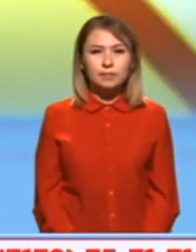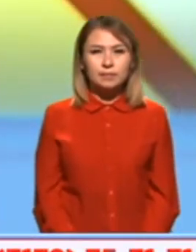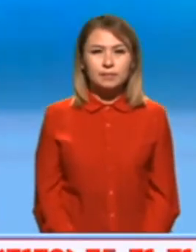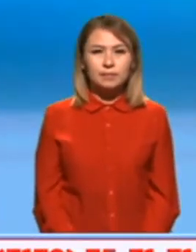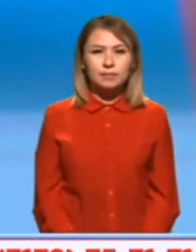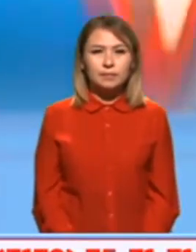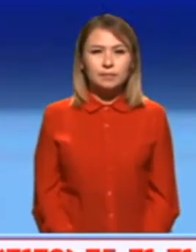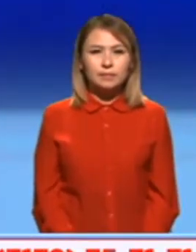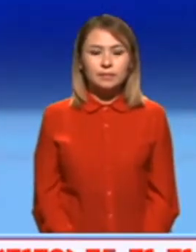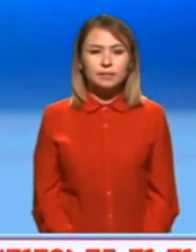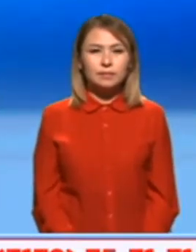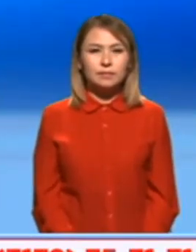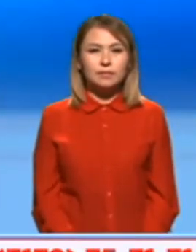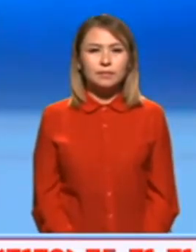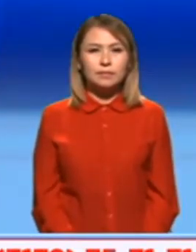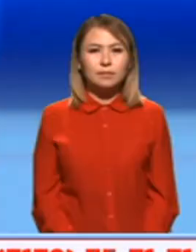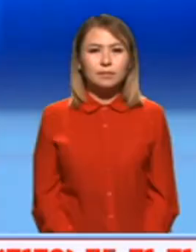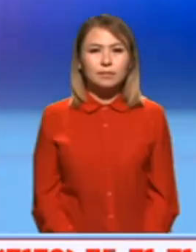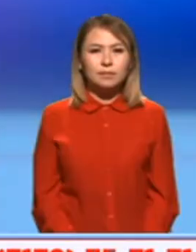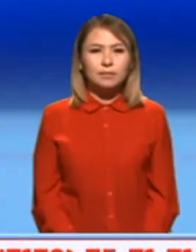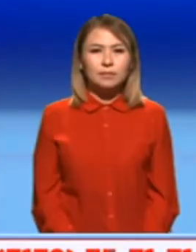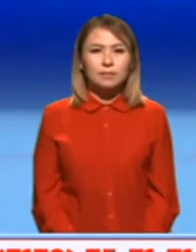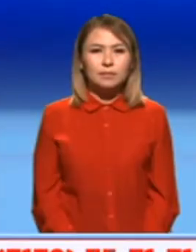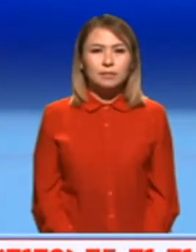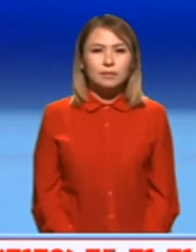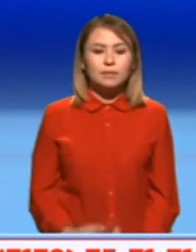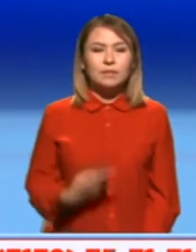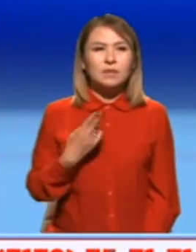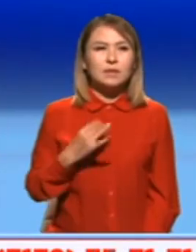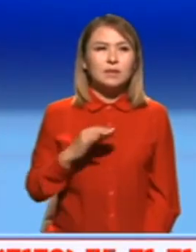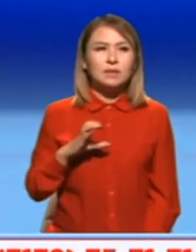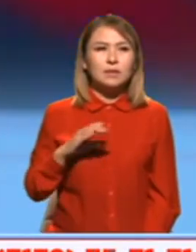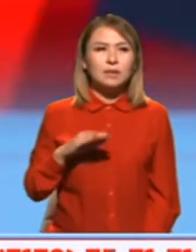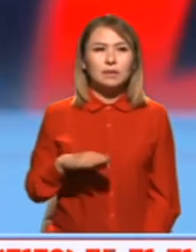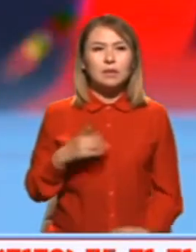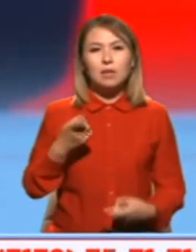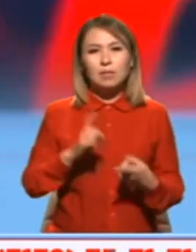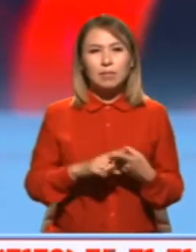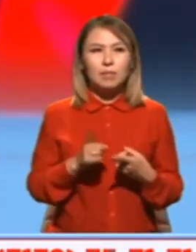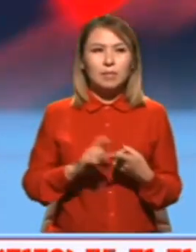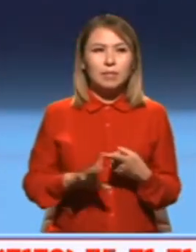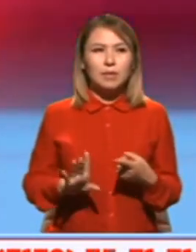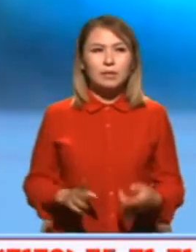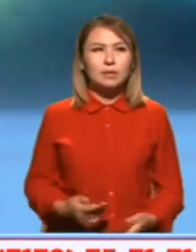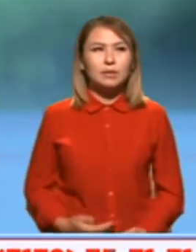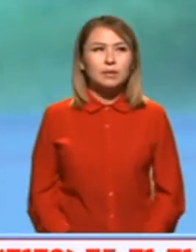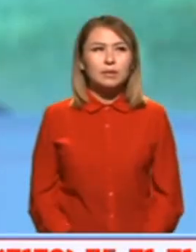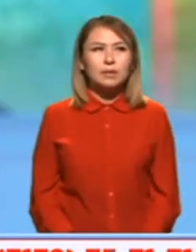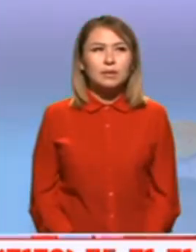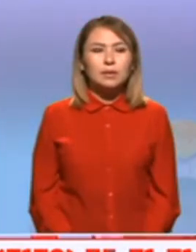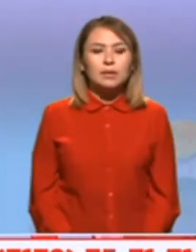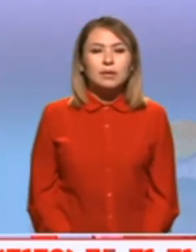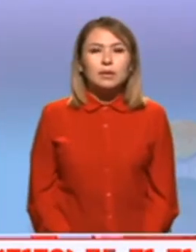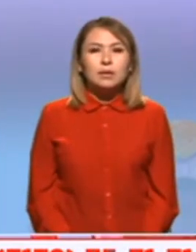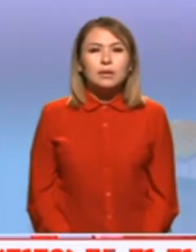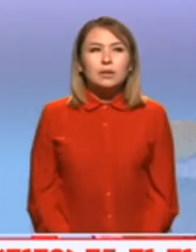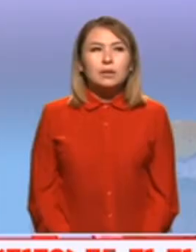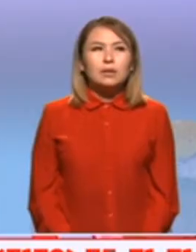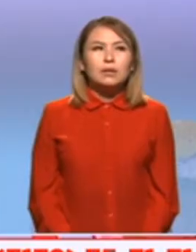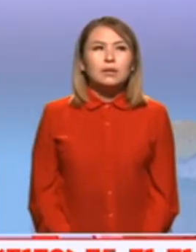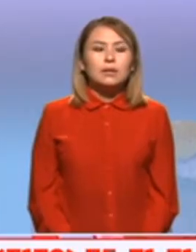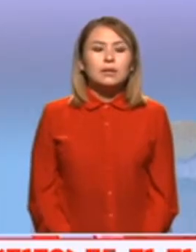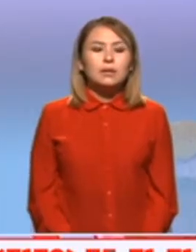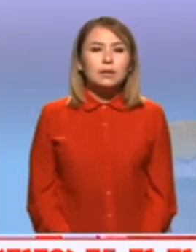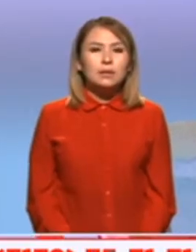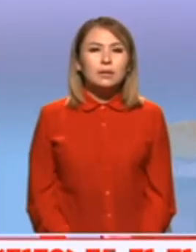Иә? Иә, иә. Ал енді деген жаңағы деген цистит болу бұған байланысты ма, байланысты емес па? Бүйрегіңізге қараңыз,